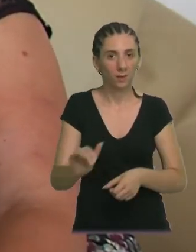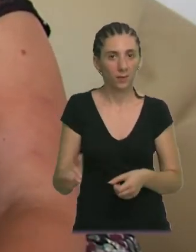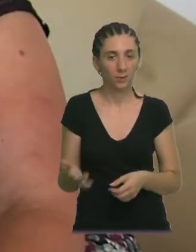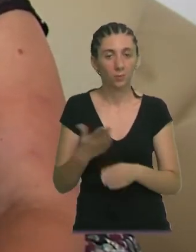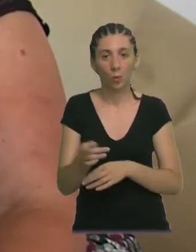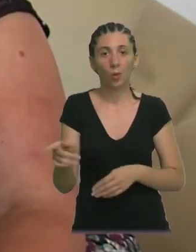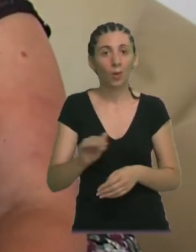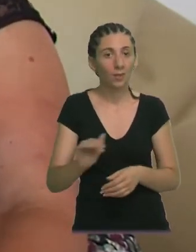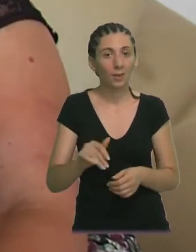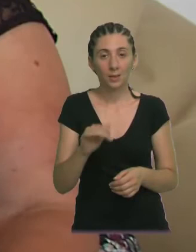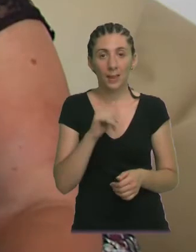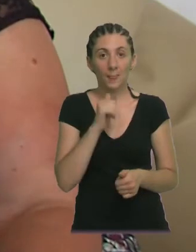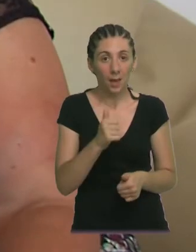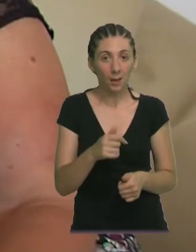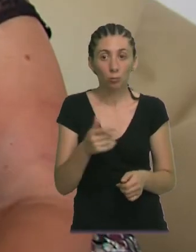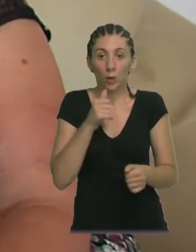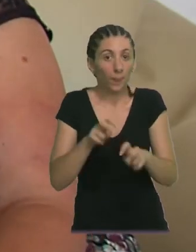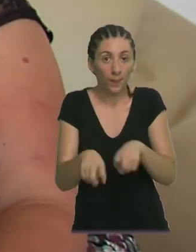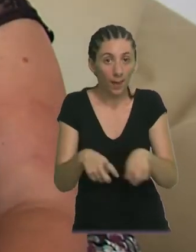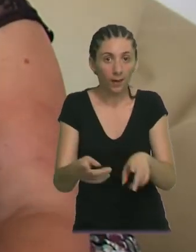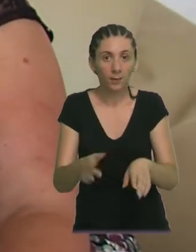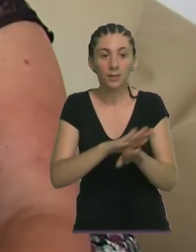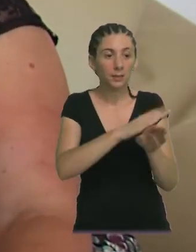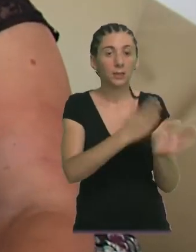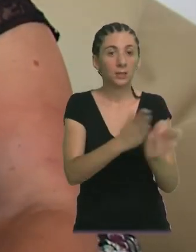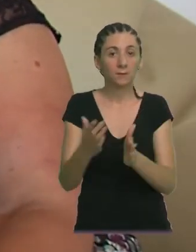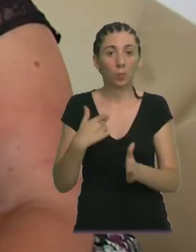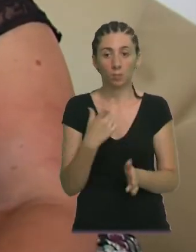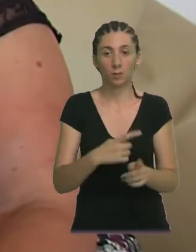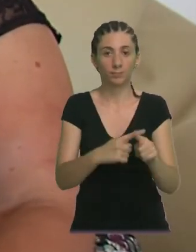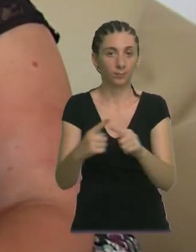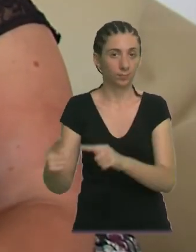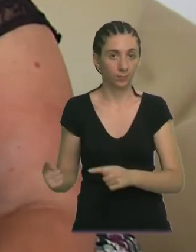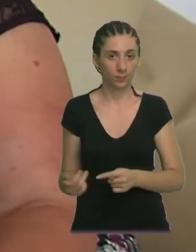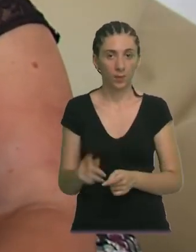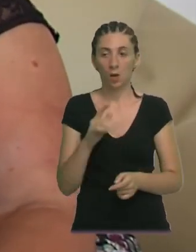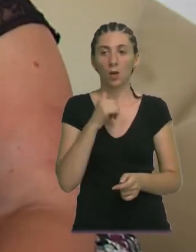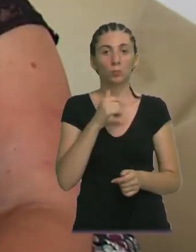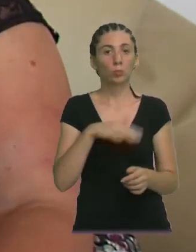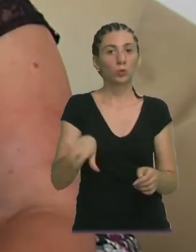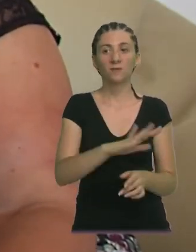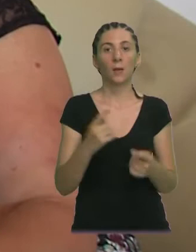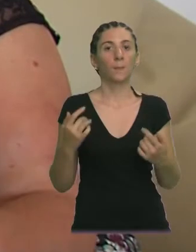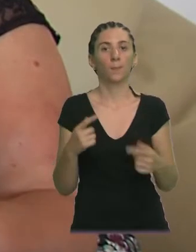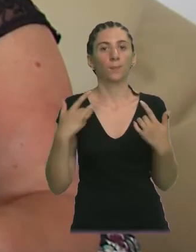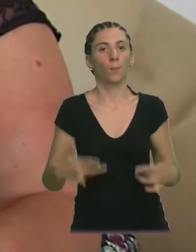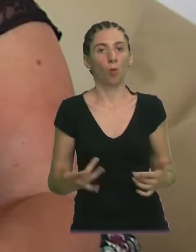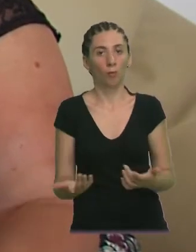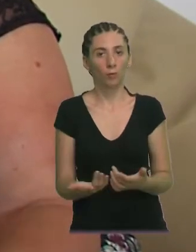djeteta, jer ne može i ne ide. I, jel, svi smo mi za nešto. Ne moramo mi sad biti svi, ne znam,